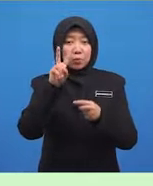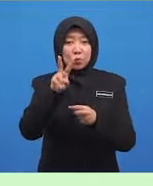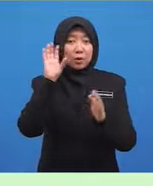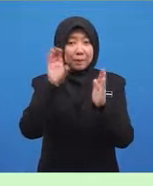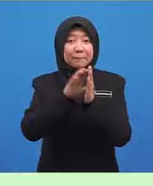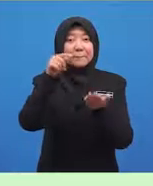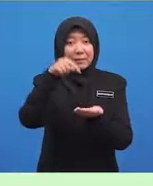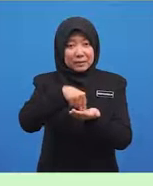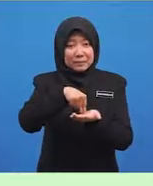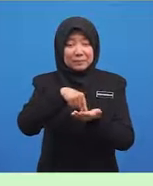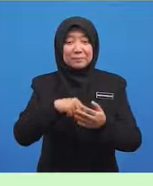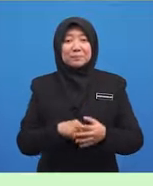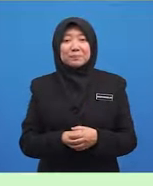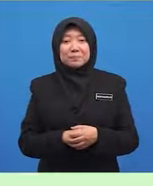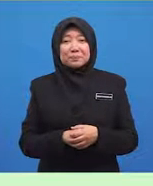ini?